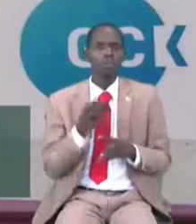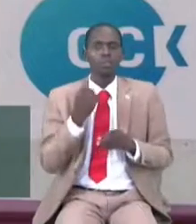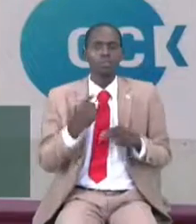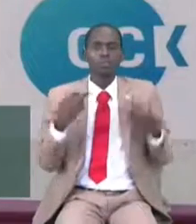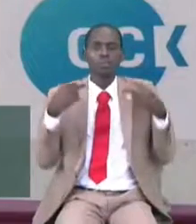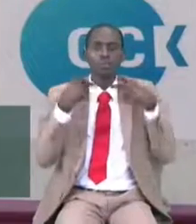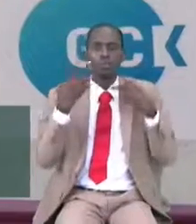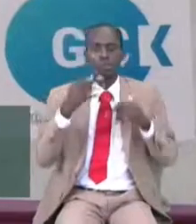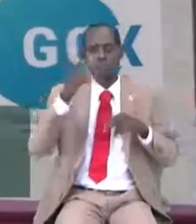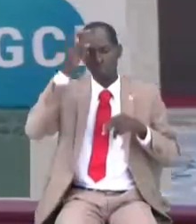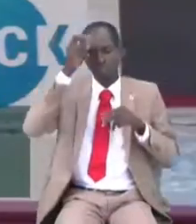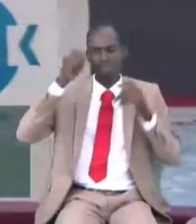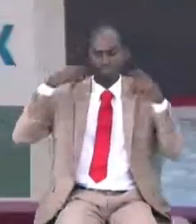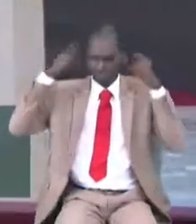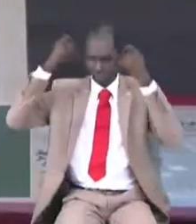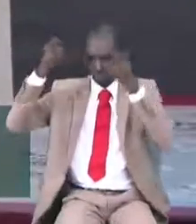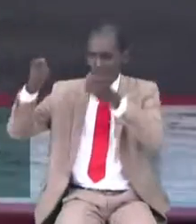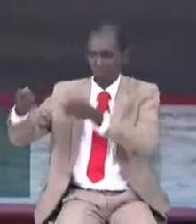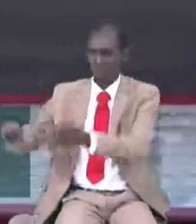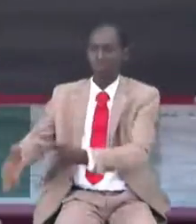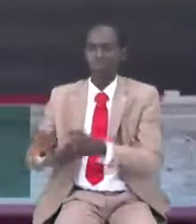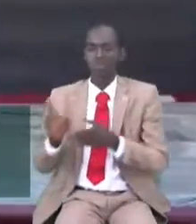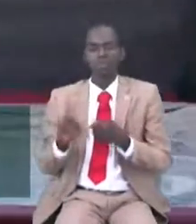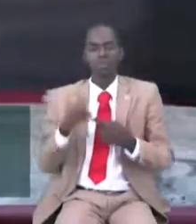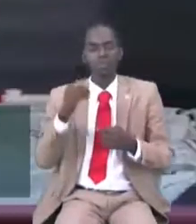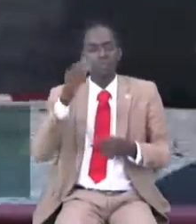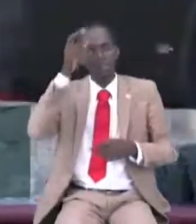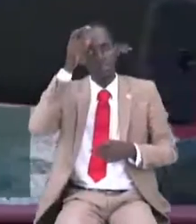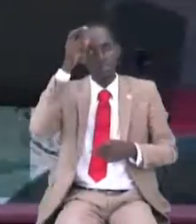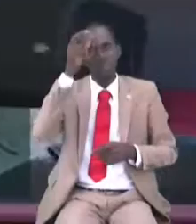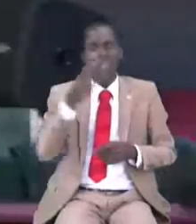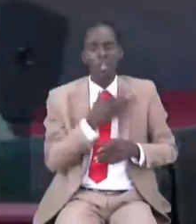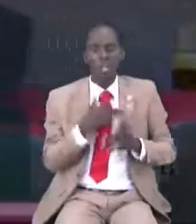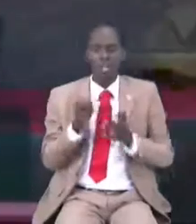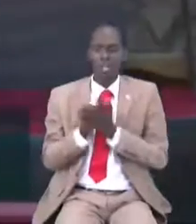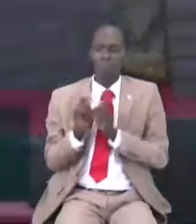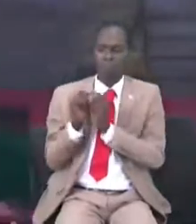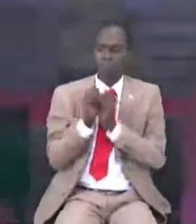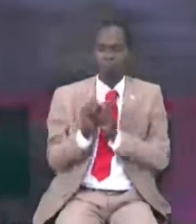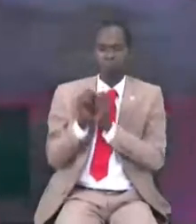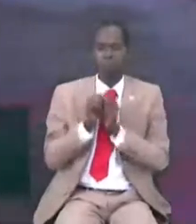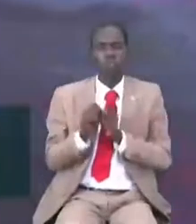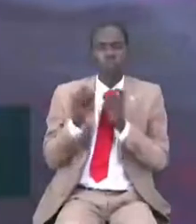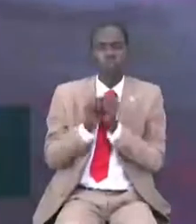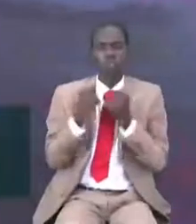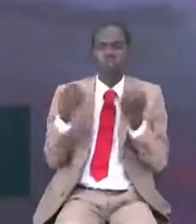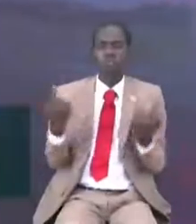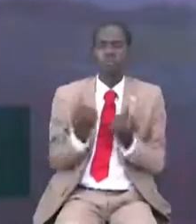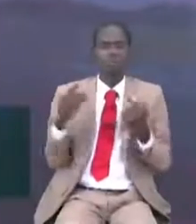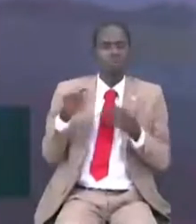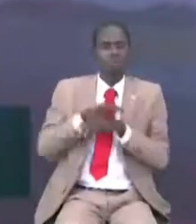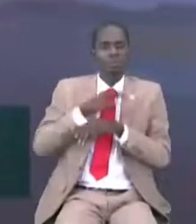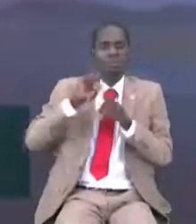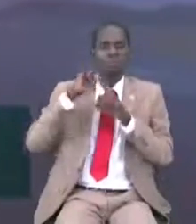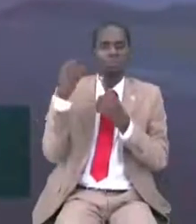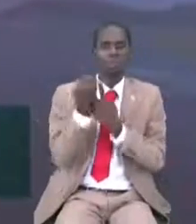de Satan et avec la société mauvaise à qui se vend à Satan. Maintenant, le pécheur affranchi